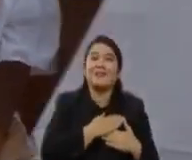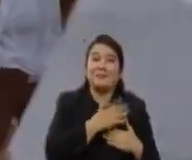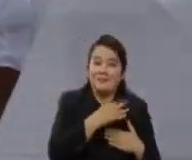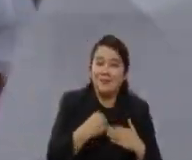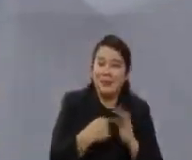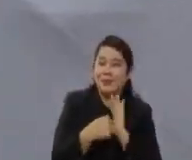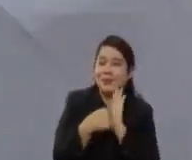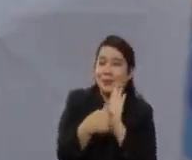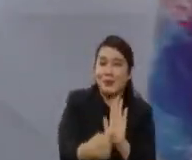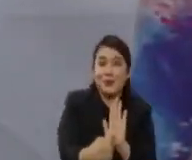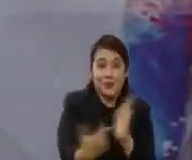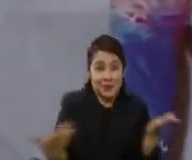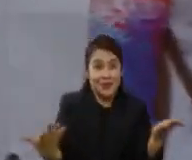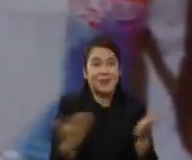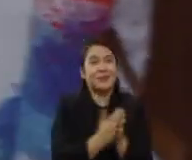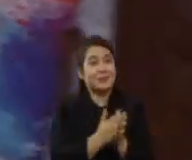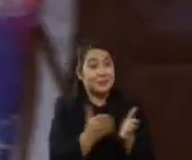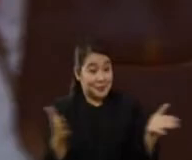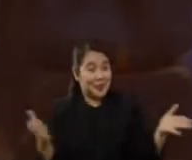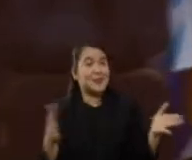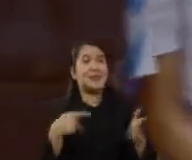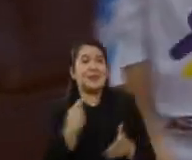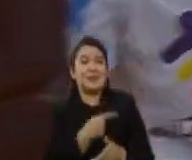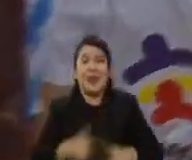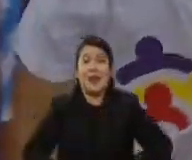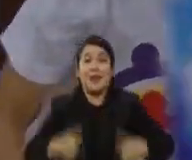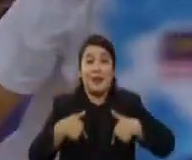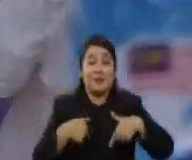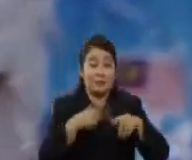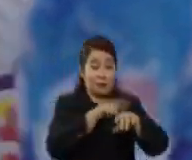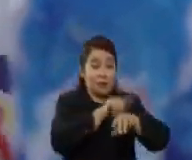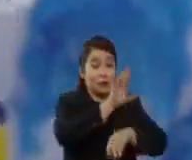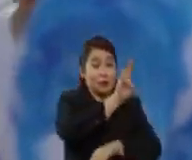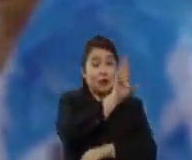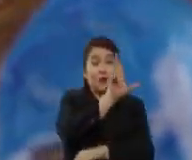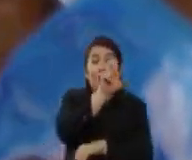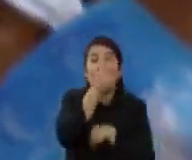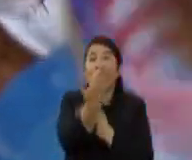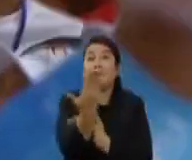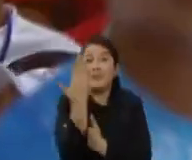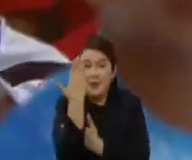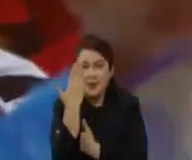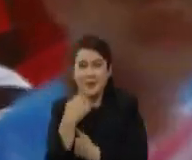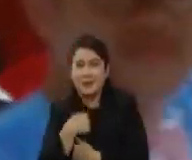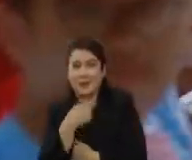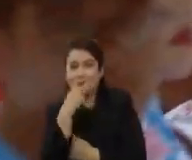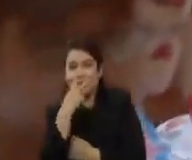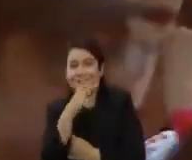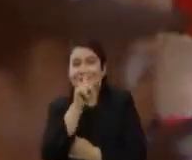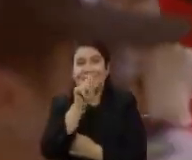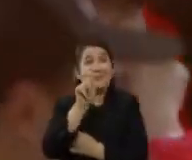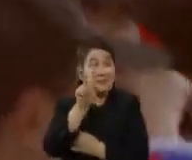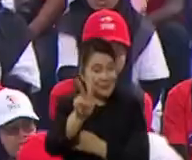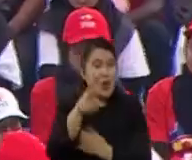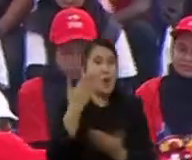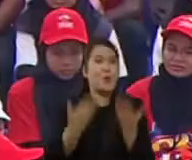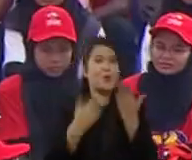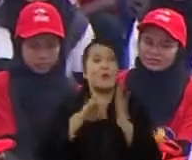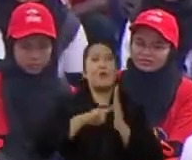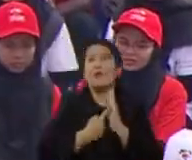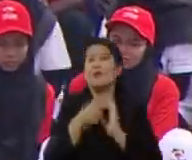dipersembahkan, dipertontonkan sepanjang kita bersiaran dari 7.30 pagi tadi yang kelihatan di kaca televisyen anda mungkin